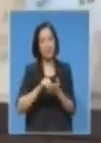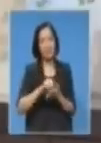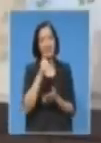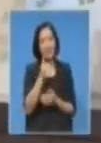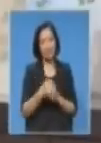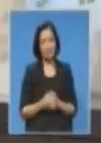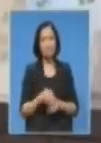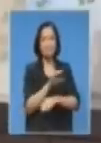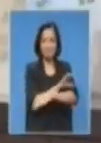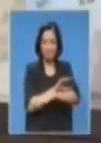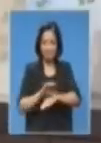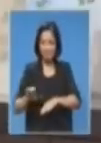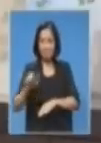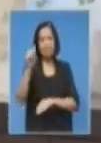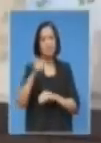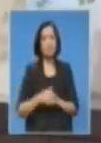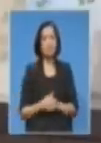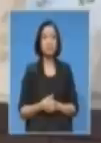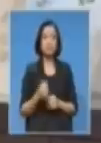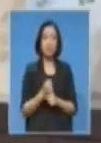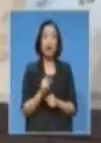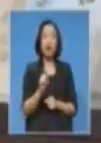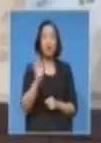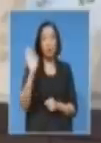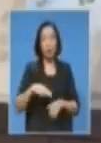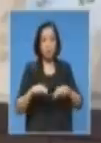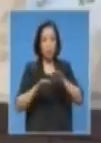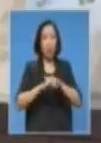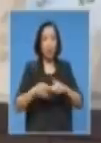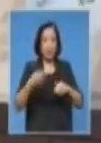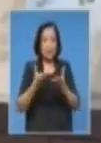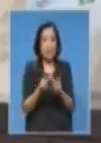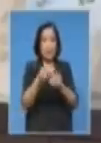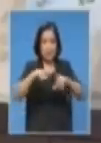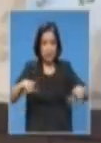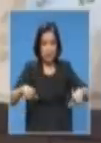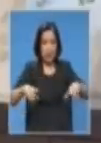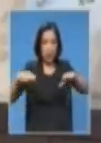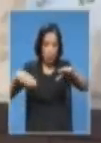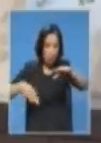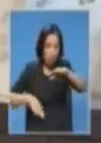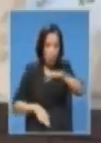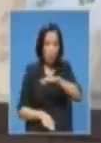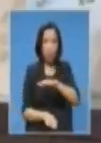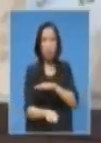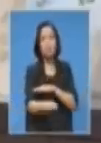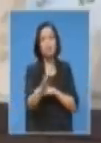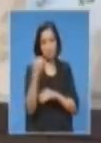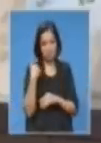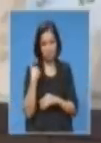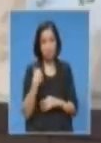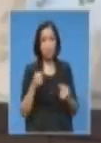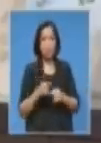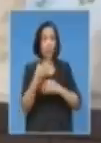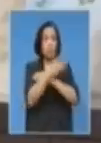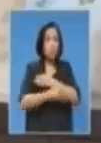ให้หมดวิธีการก็คือการที่เราจะทำเป็นอุโมงค์นะครับเป็นอุโมงค์ลงไปใต้ดิน จากบางซื่อลงไปที่สถานีรถไฟ